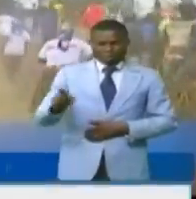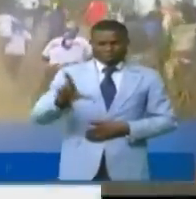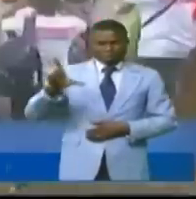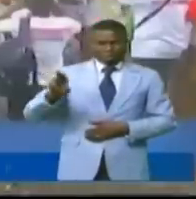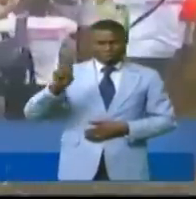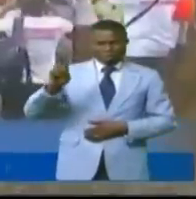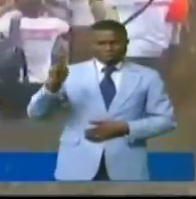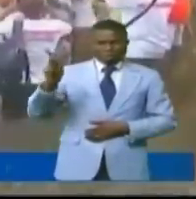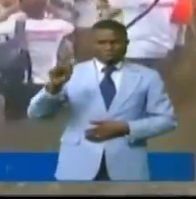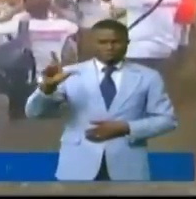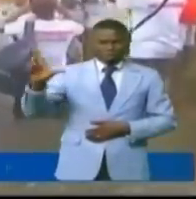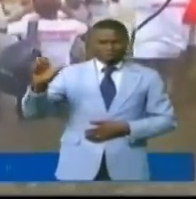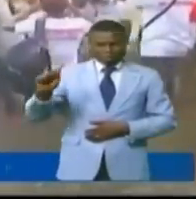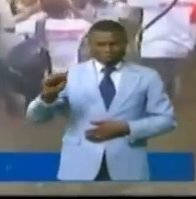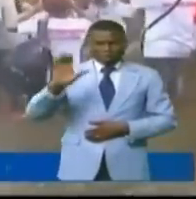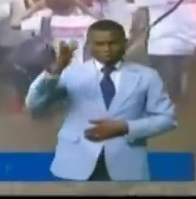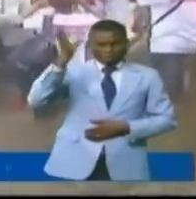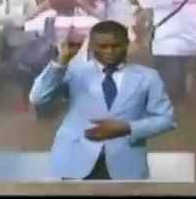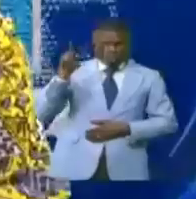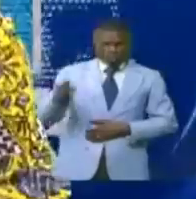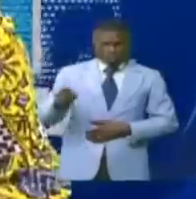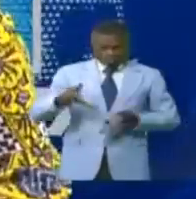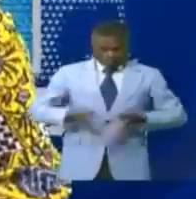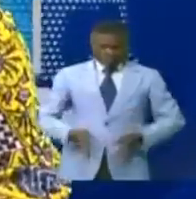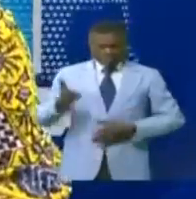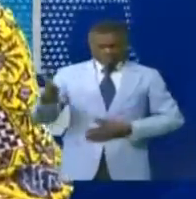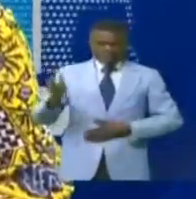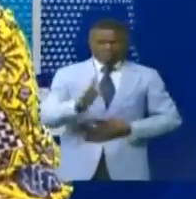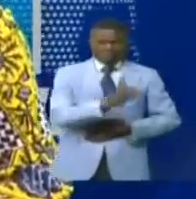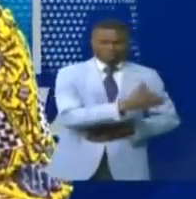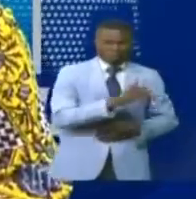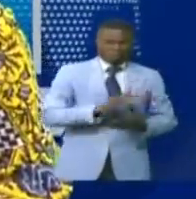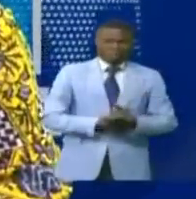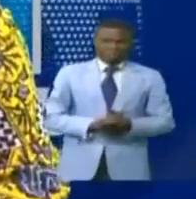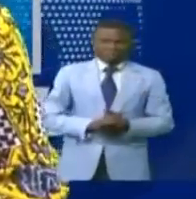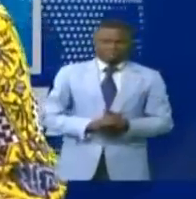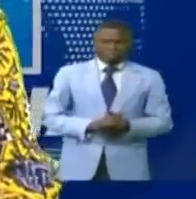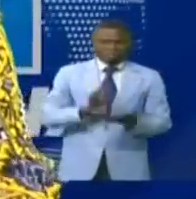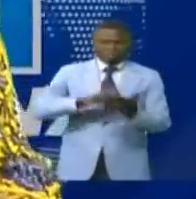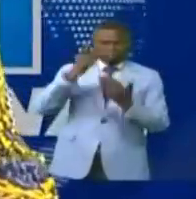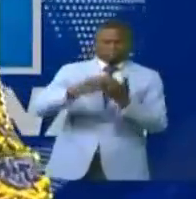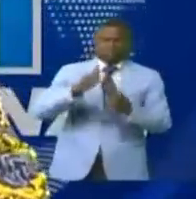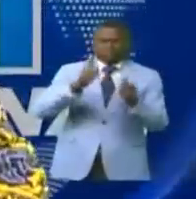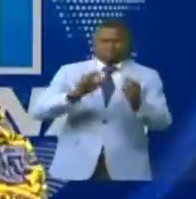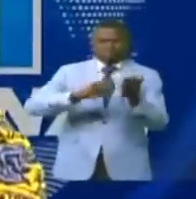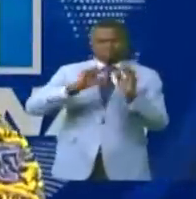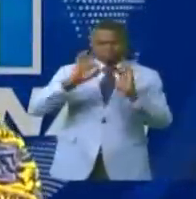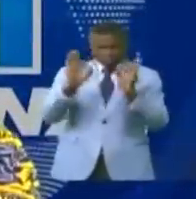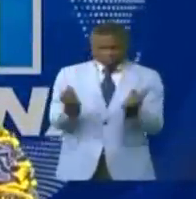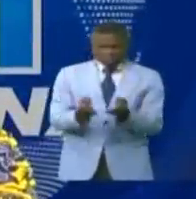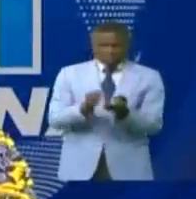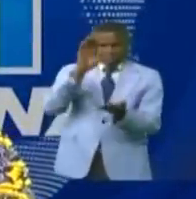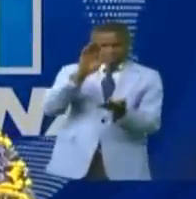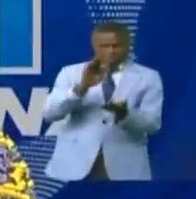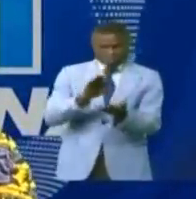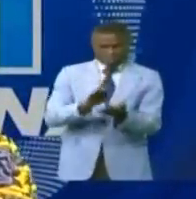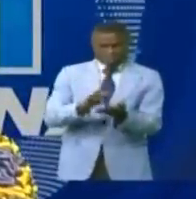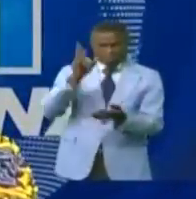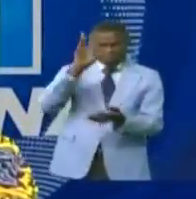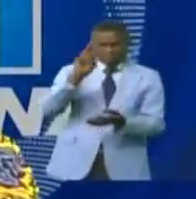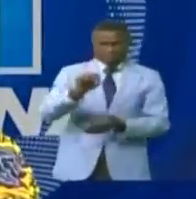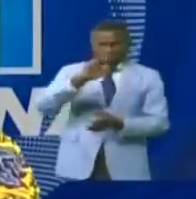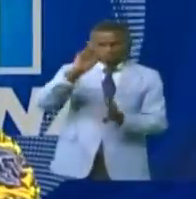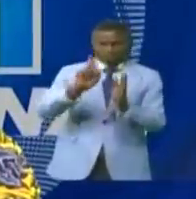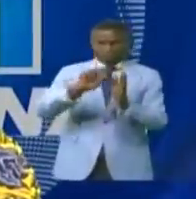Lukala, son fief électoral. Une bonne planification familiale réduit de 30% le